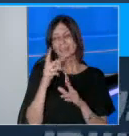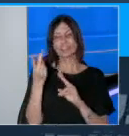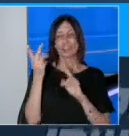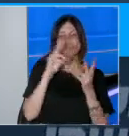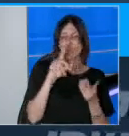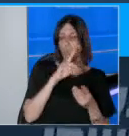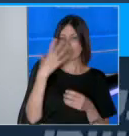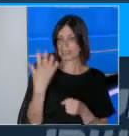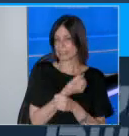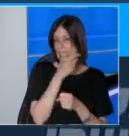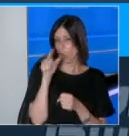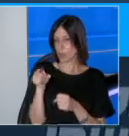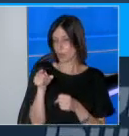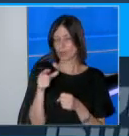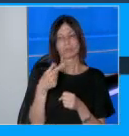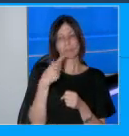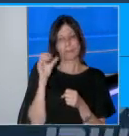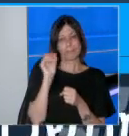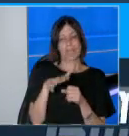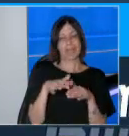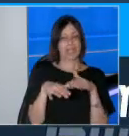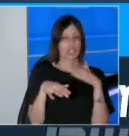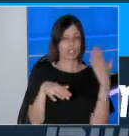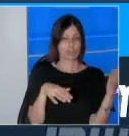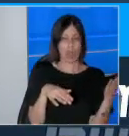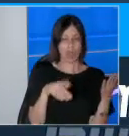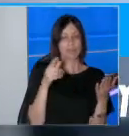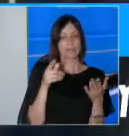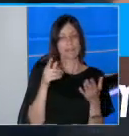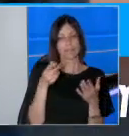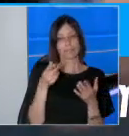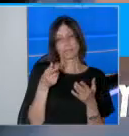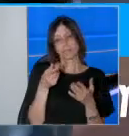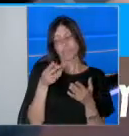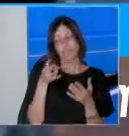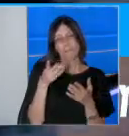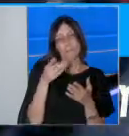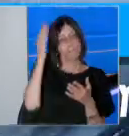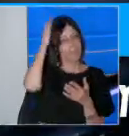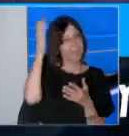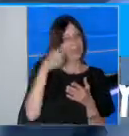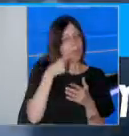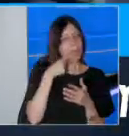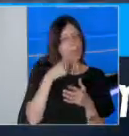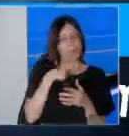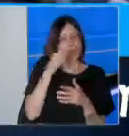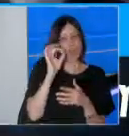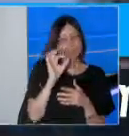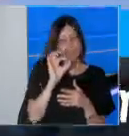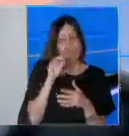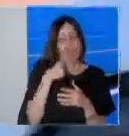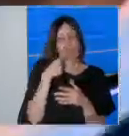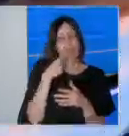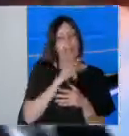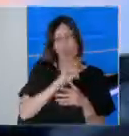אותו. עכשיו, באים השמאל, ובנט בקולו אמר את זה כל מערכת הבחירות. אני